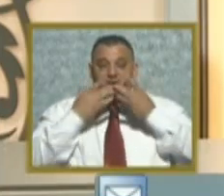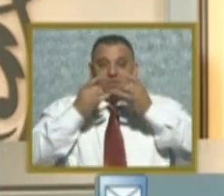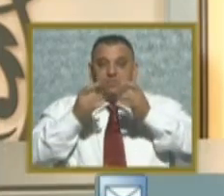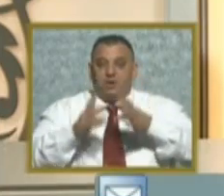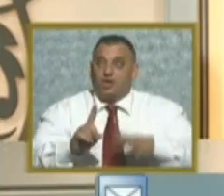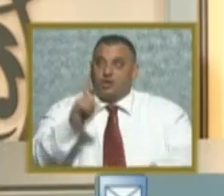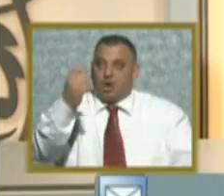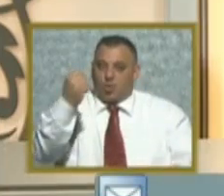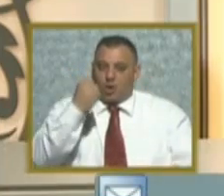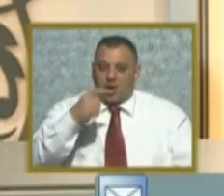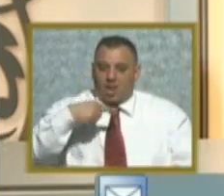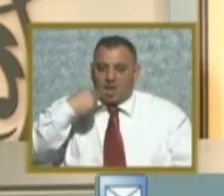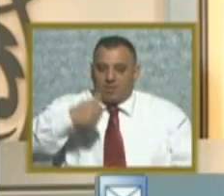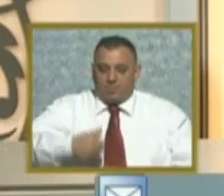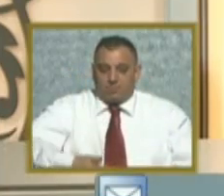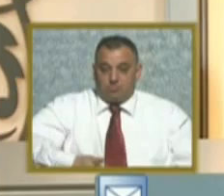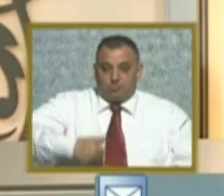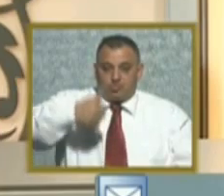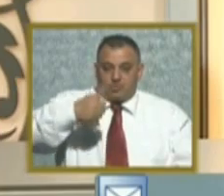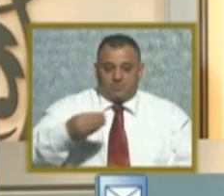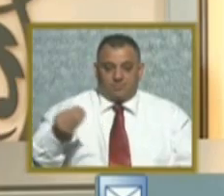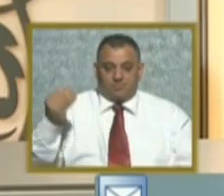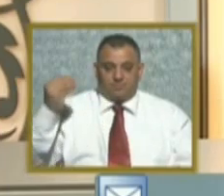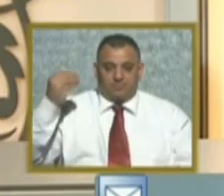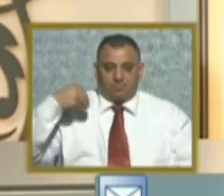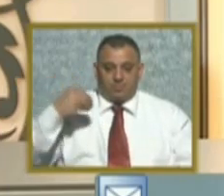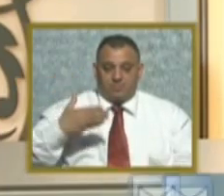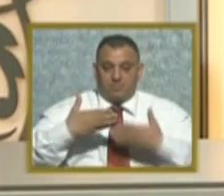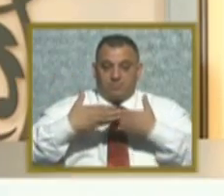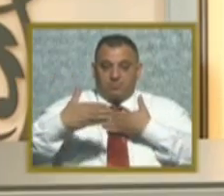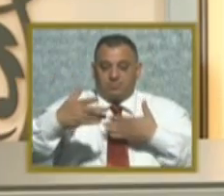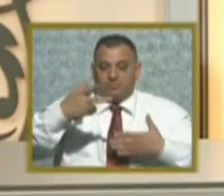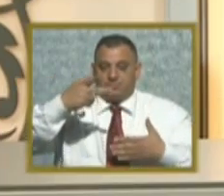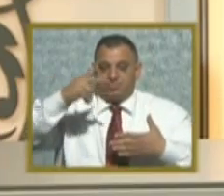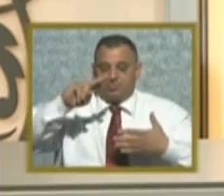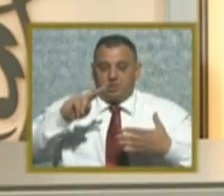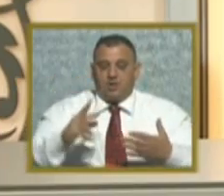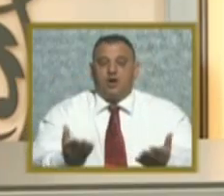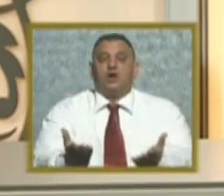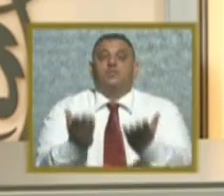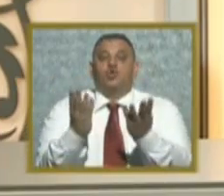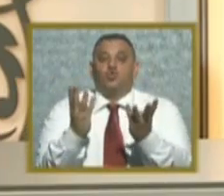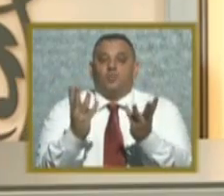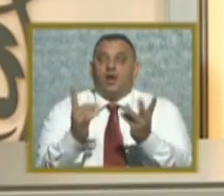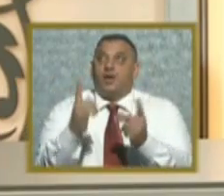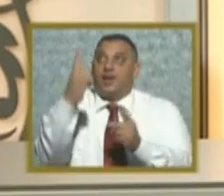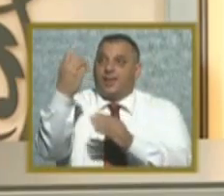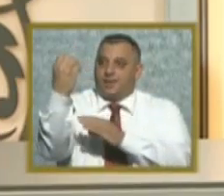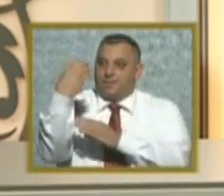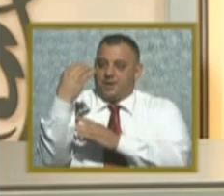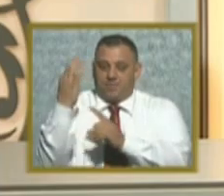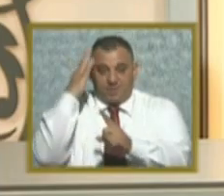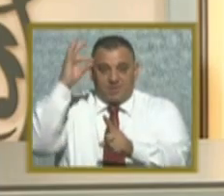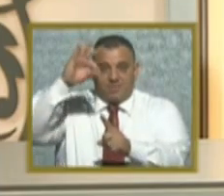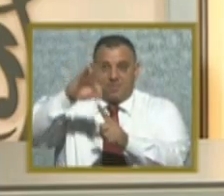شاء الله لا قوة إلا بالله، اللهم اجمع لنا بين الصواب والثواب، وأعذنا يا ربنا من الزلل، سبحانك لا علم لنا إلا